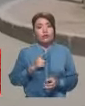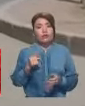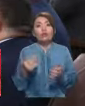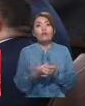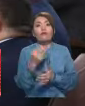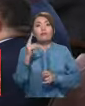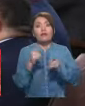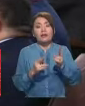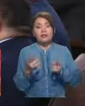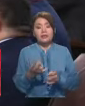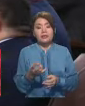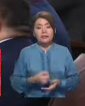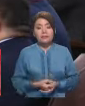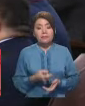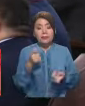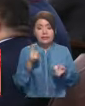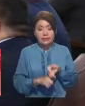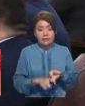правил.